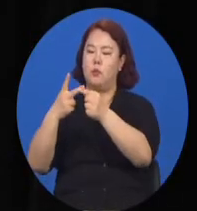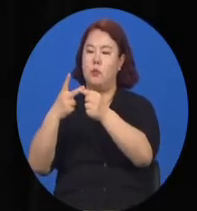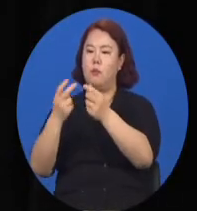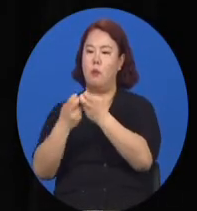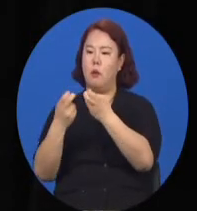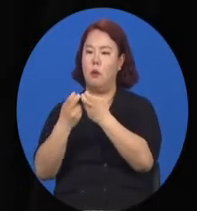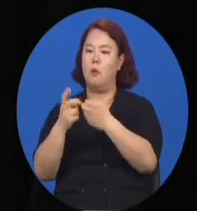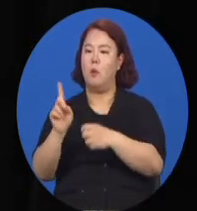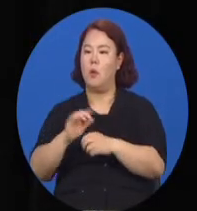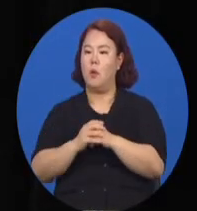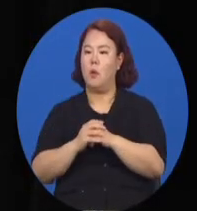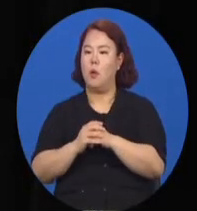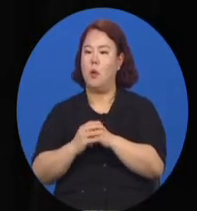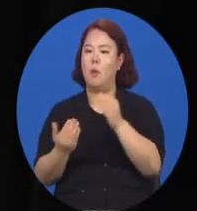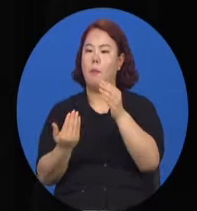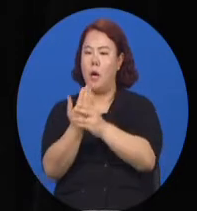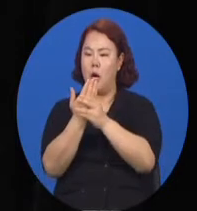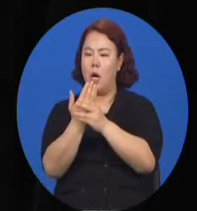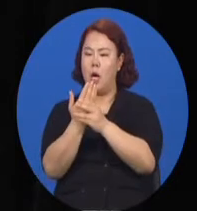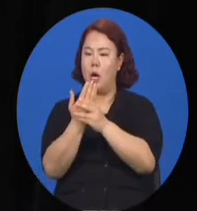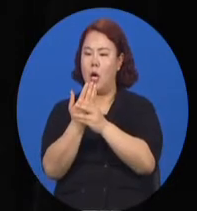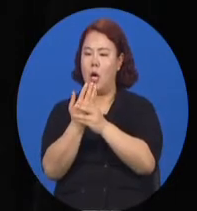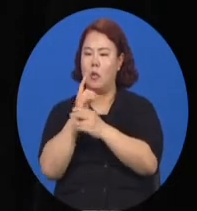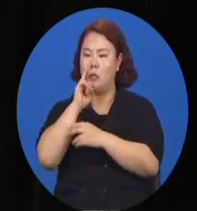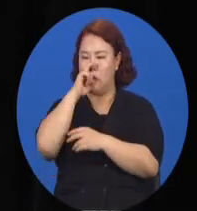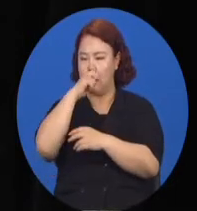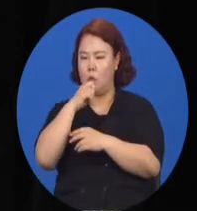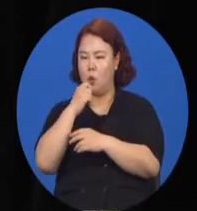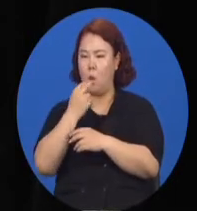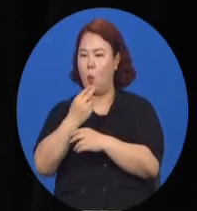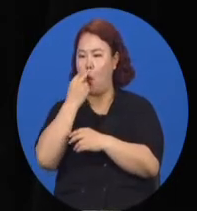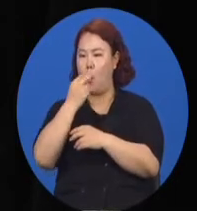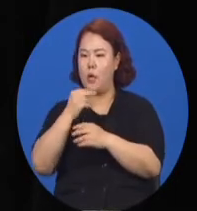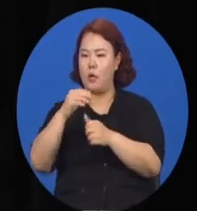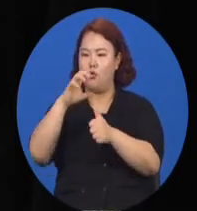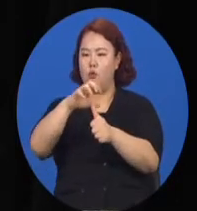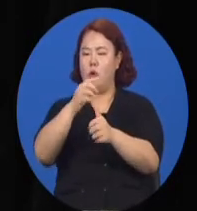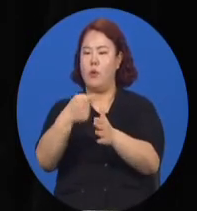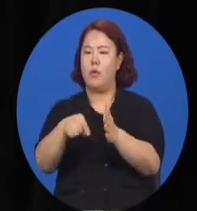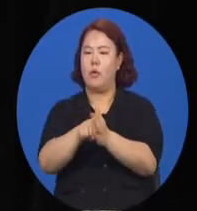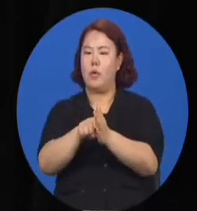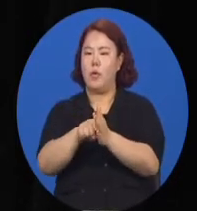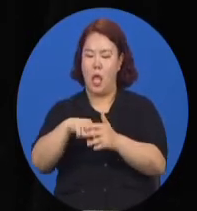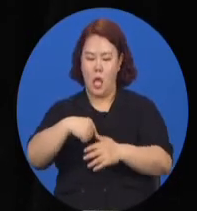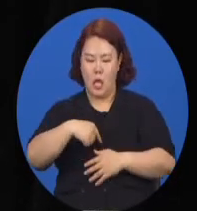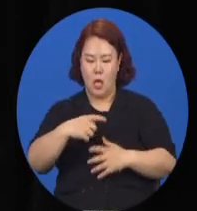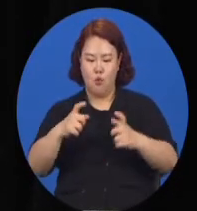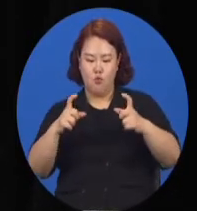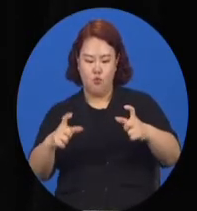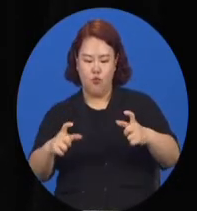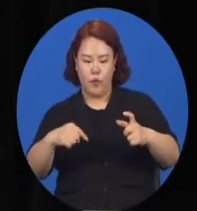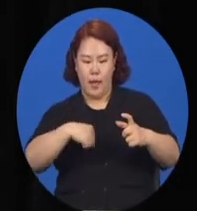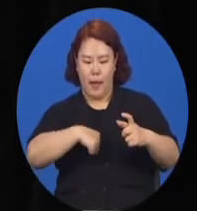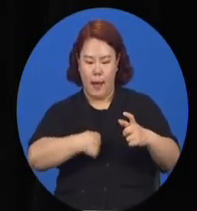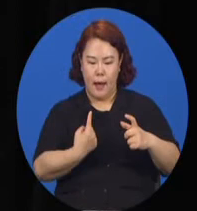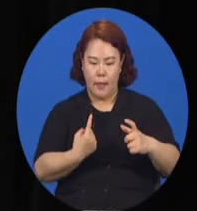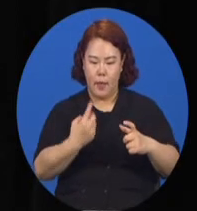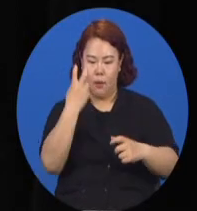방안으로는 발생된 공해를 규제하기 위해서는 자체 환경오염 측정망이 필요하다고 생각합니다. 현재